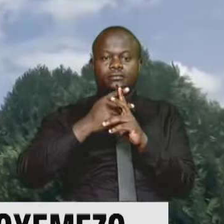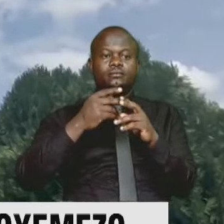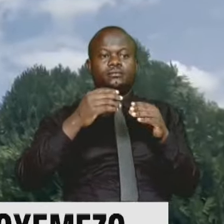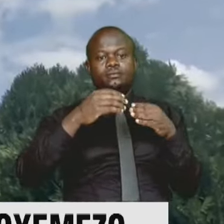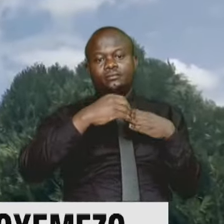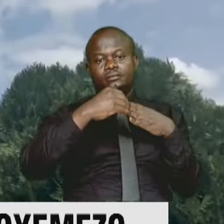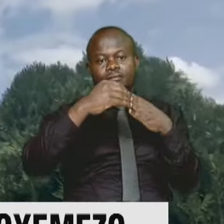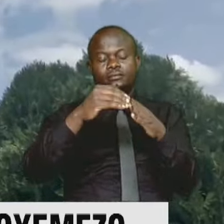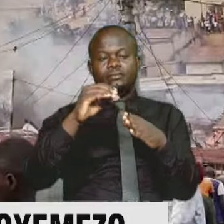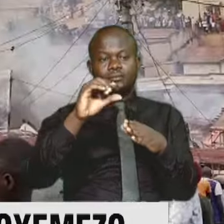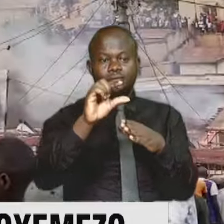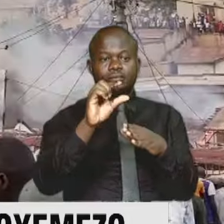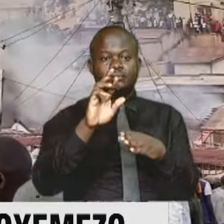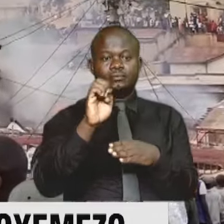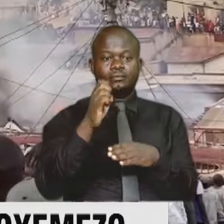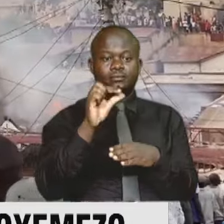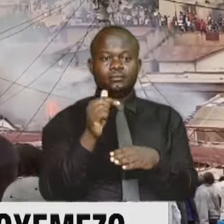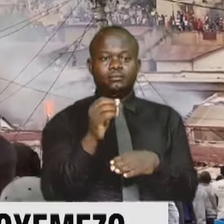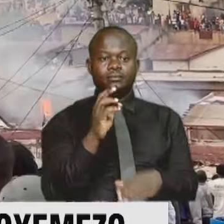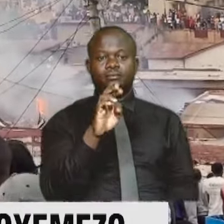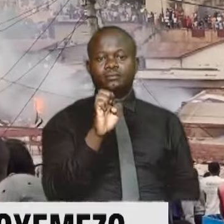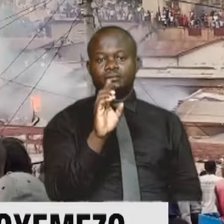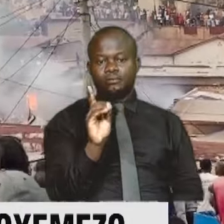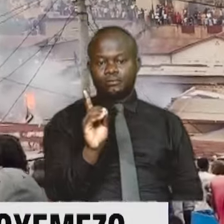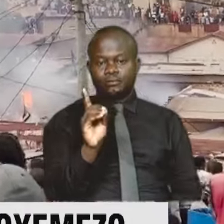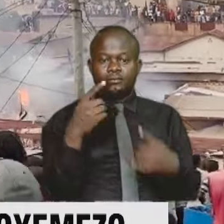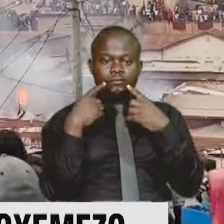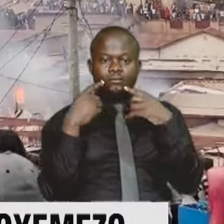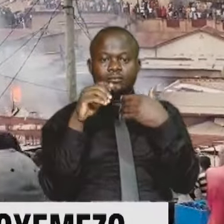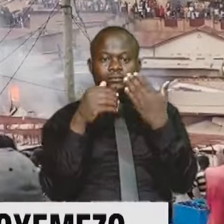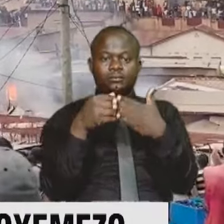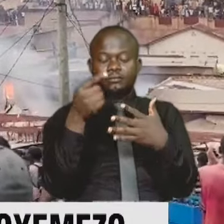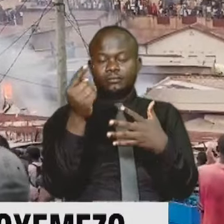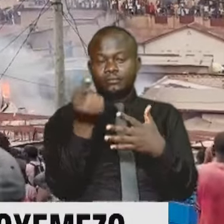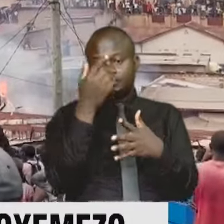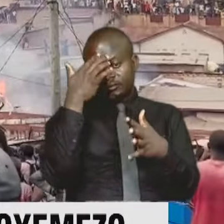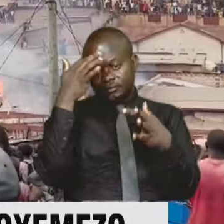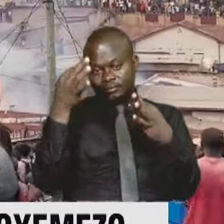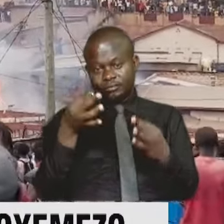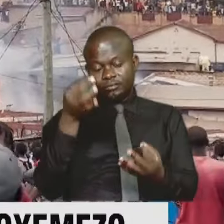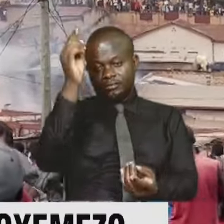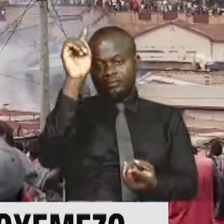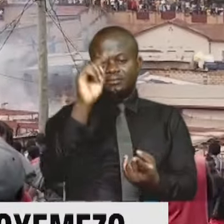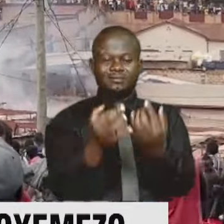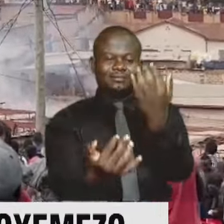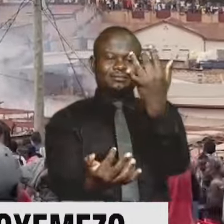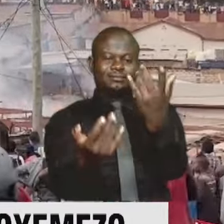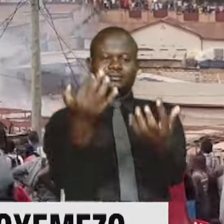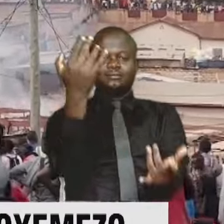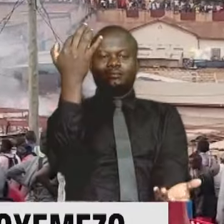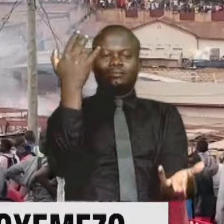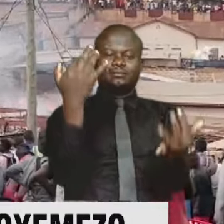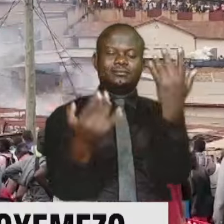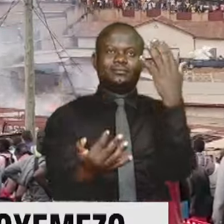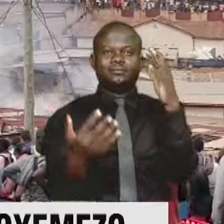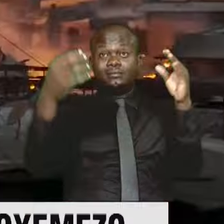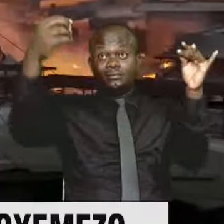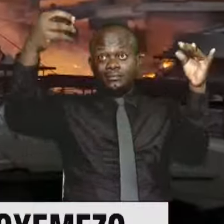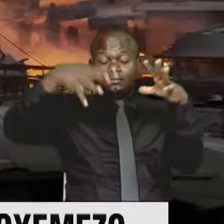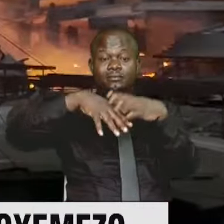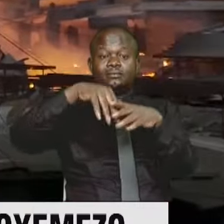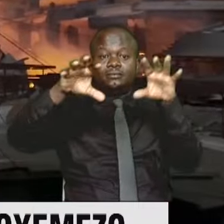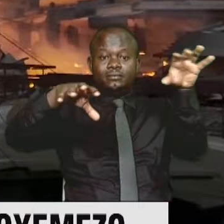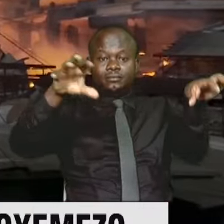mu kigo gishinzwe ingufu REG, Fred Kagabo, avuga ko yari umwe mu myanzuro yo kugabanya inkongi z'umuriro w'amashanyarazi zigaragara hirya no